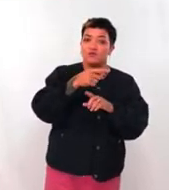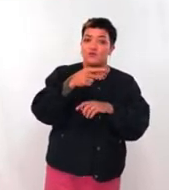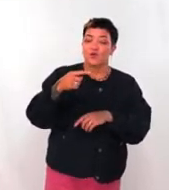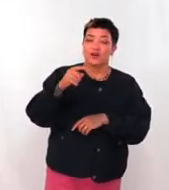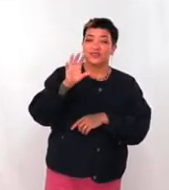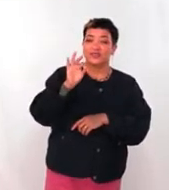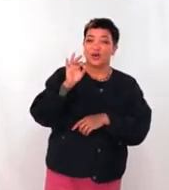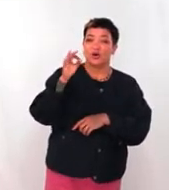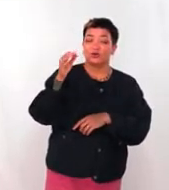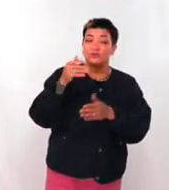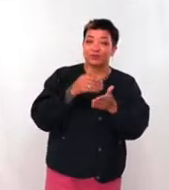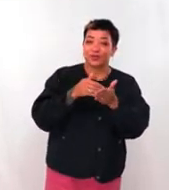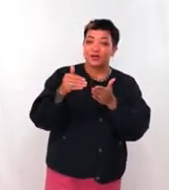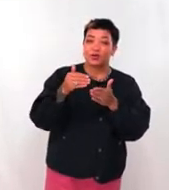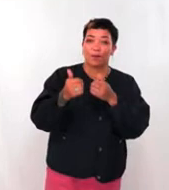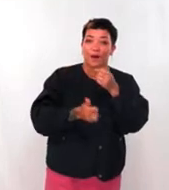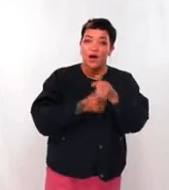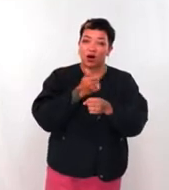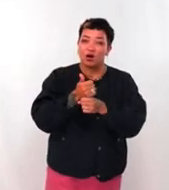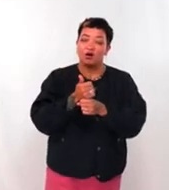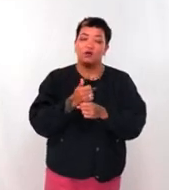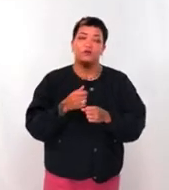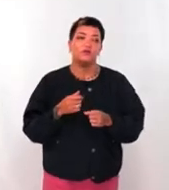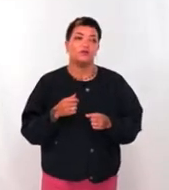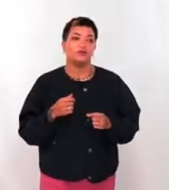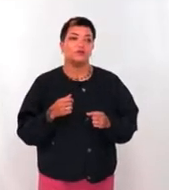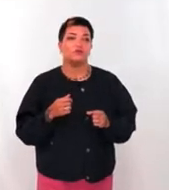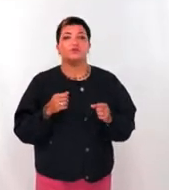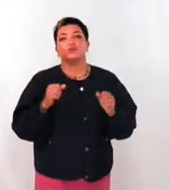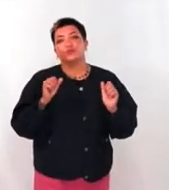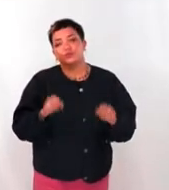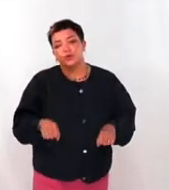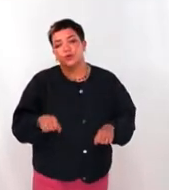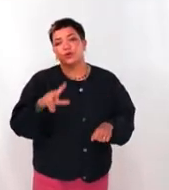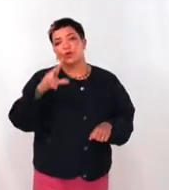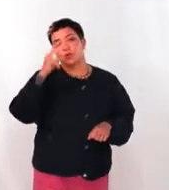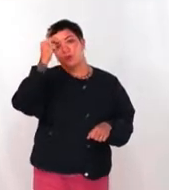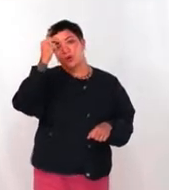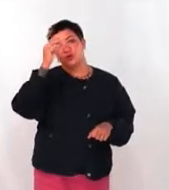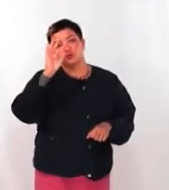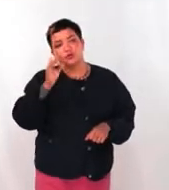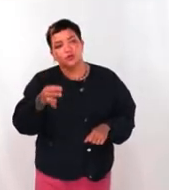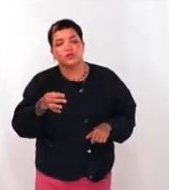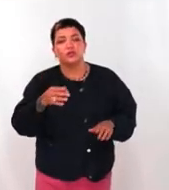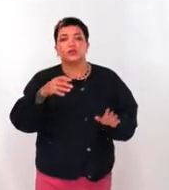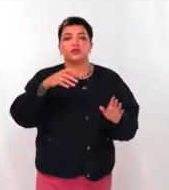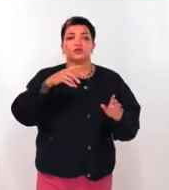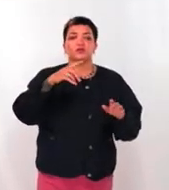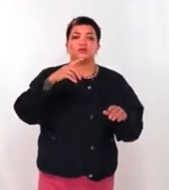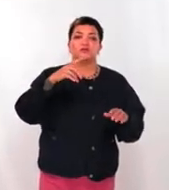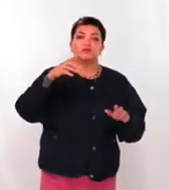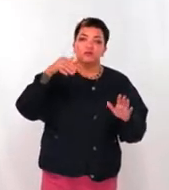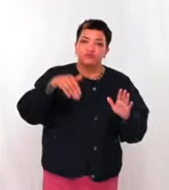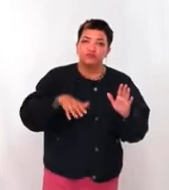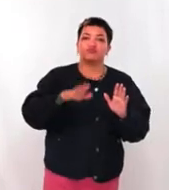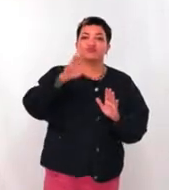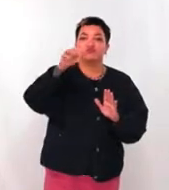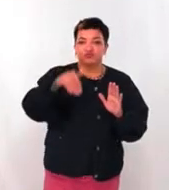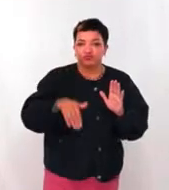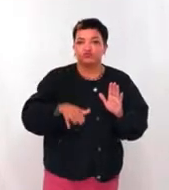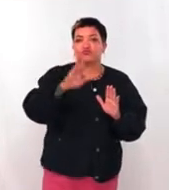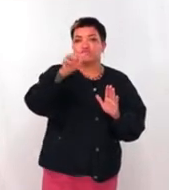envisagé. On peut comprendre qu'il y ait des aléas, ça a été dit, je vais y revenir quelques instants après,